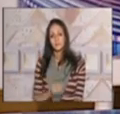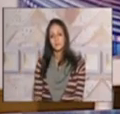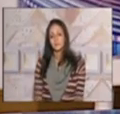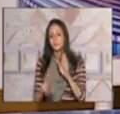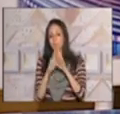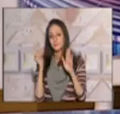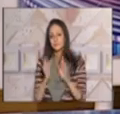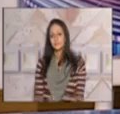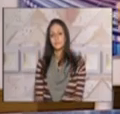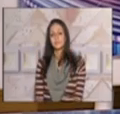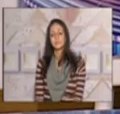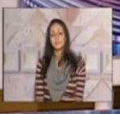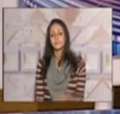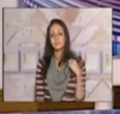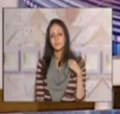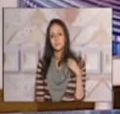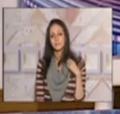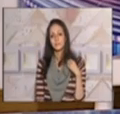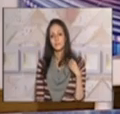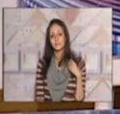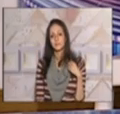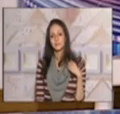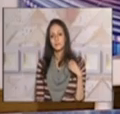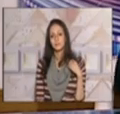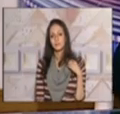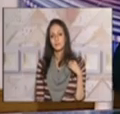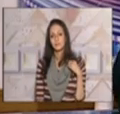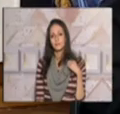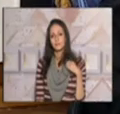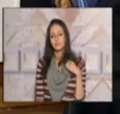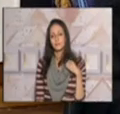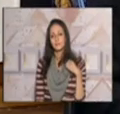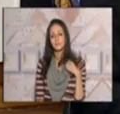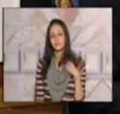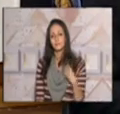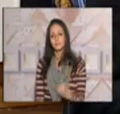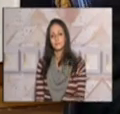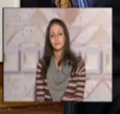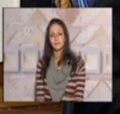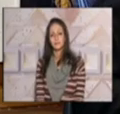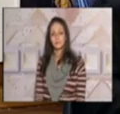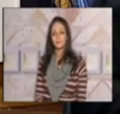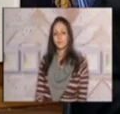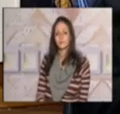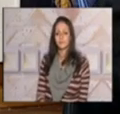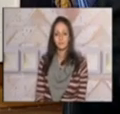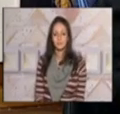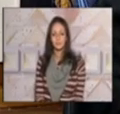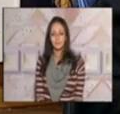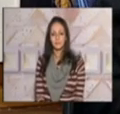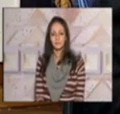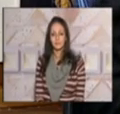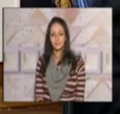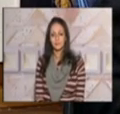الجهات الخدميه. وهكذا بقى المعايير طبعا فيها تمام تفاصيل اكتر. طيب يمكن احنا انا حابب ان احنا الكلام اللي كنا بنقوله اثناء